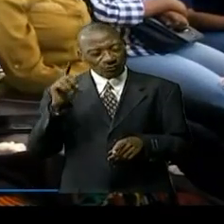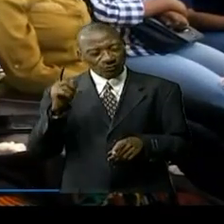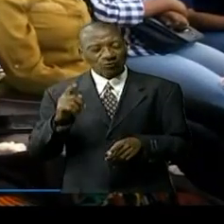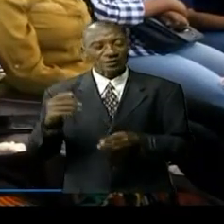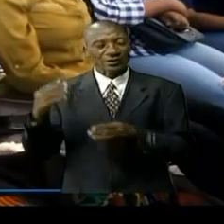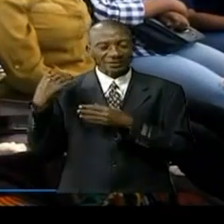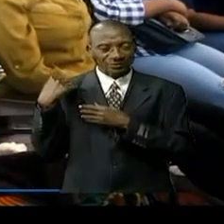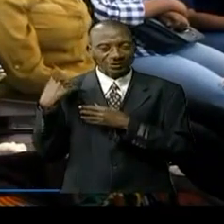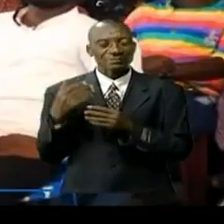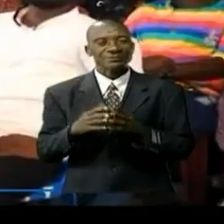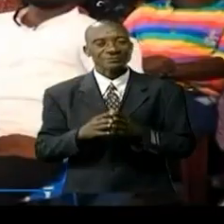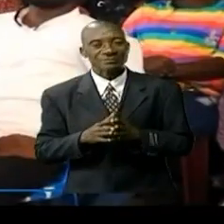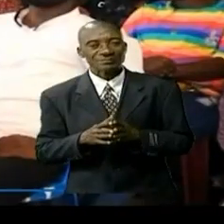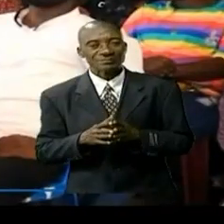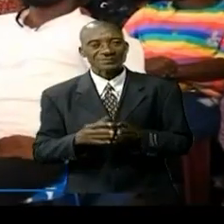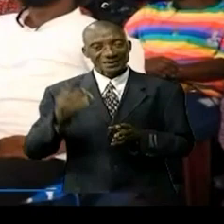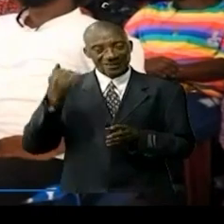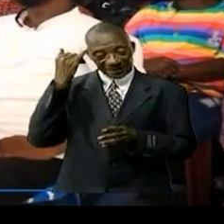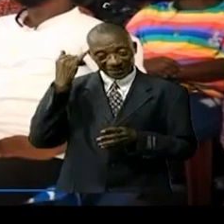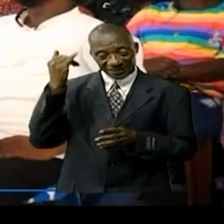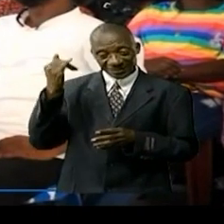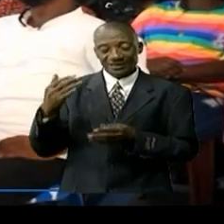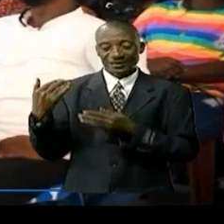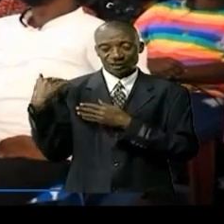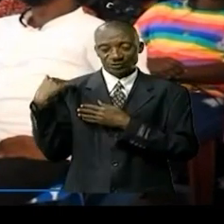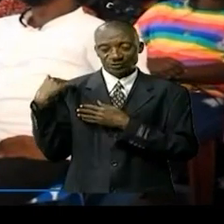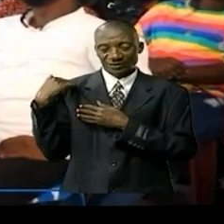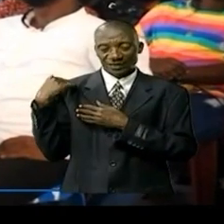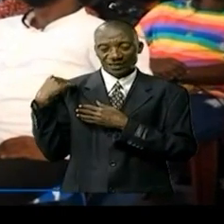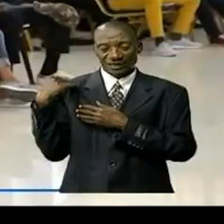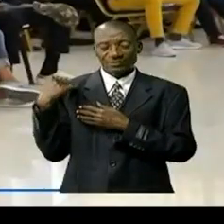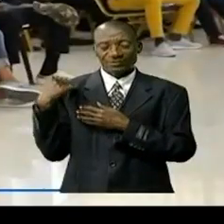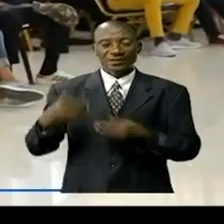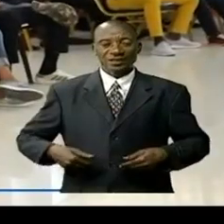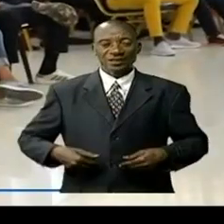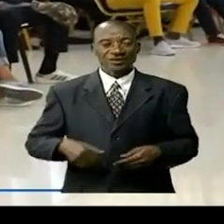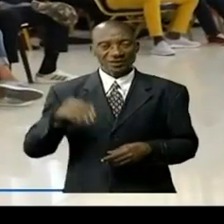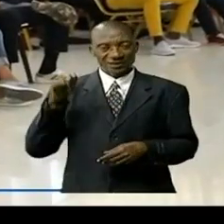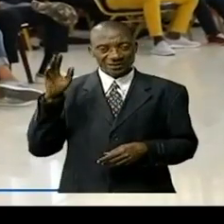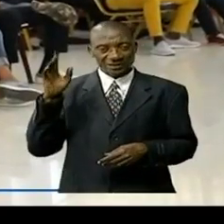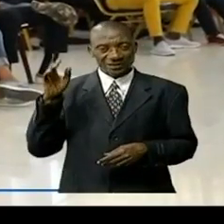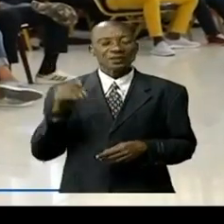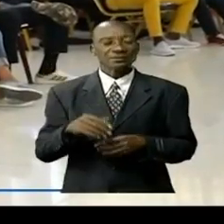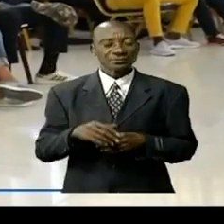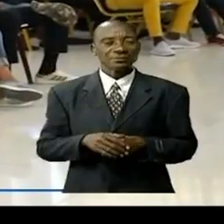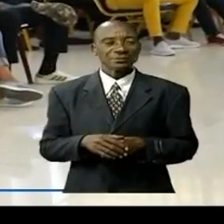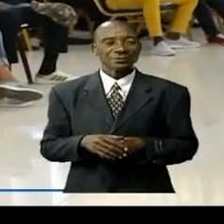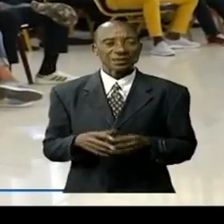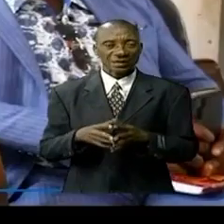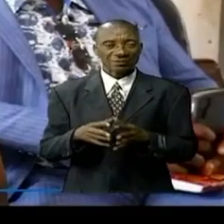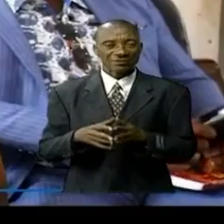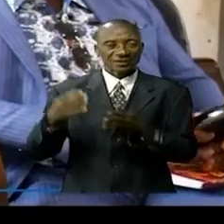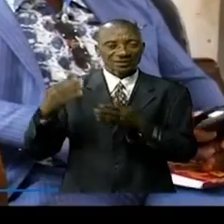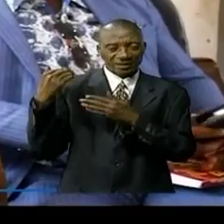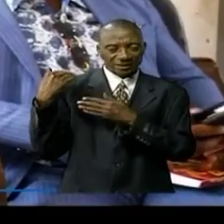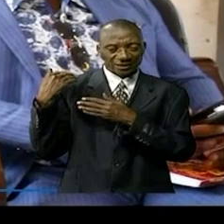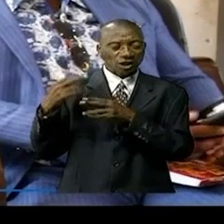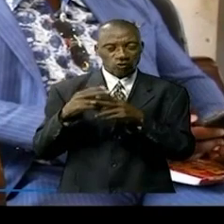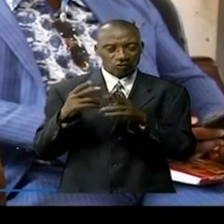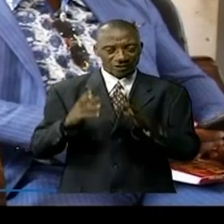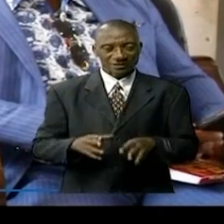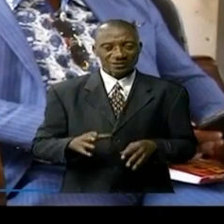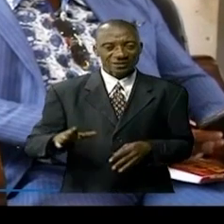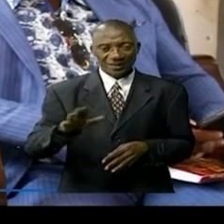le Conseil provincial de la jeunesse de Kinshasa avec en sa tête le président Trésor Mayamba, le coordonnateur national